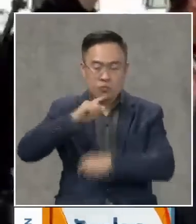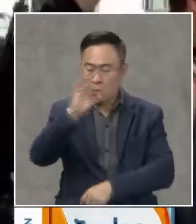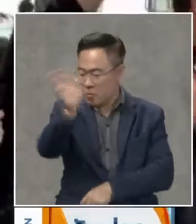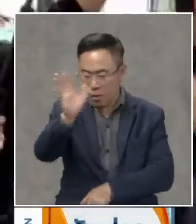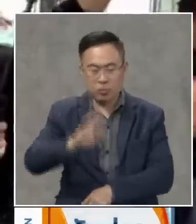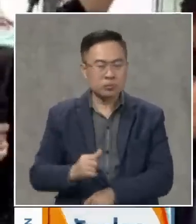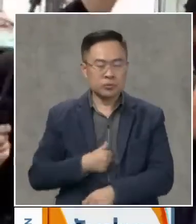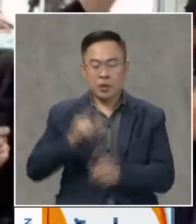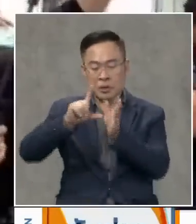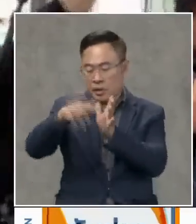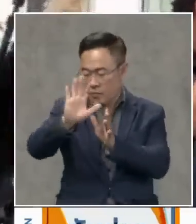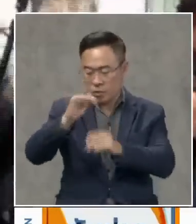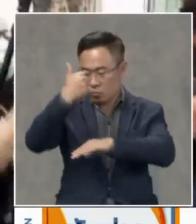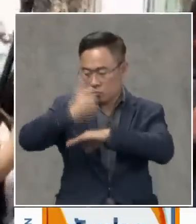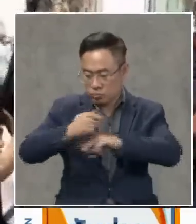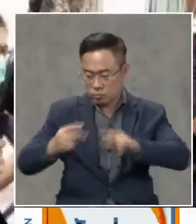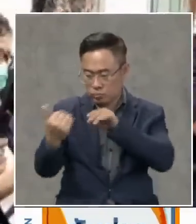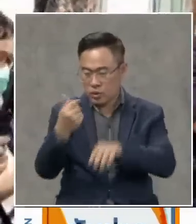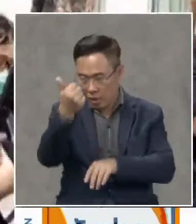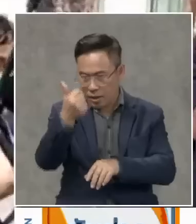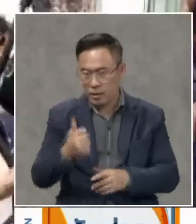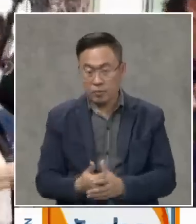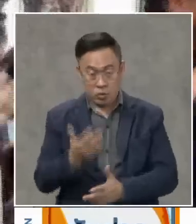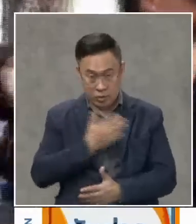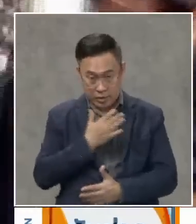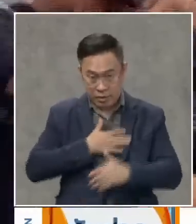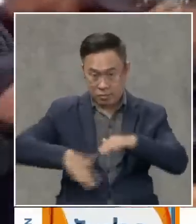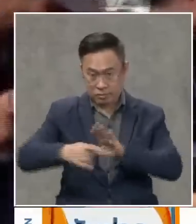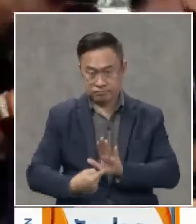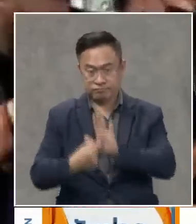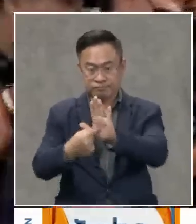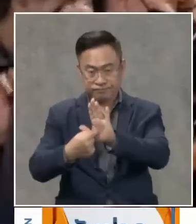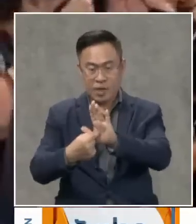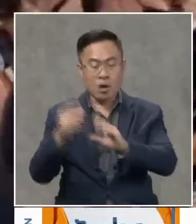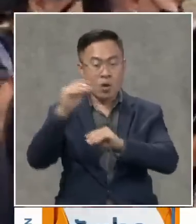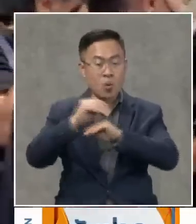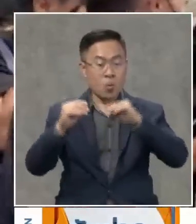ให้สัมภาษณ์แบบนี้นะคะว่าตัวเองเนี่ยต้องการที่จะมาแฉทุจริตโคร